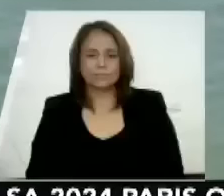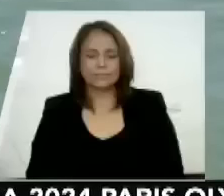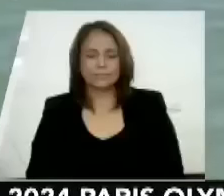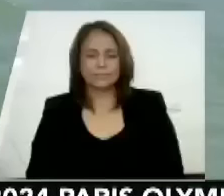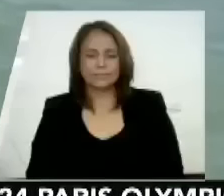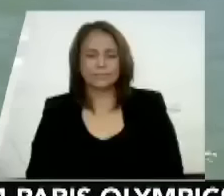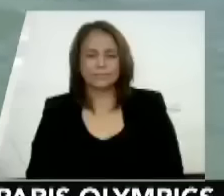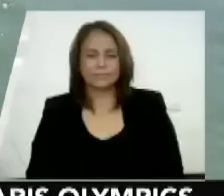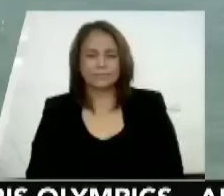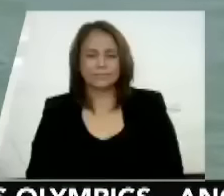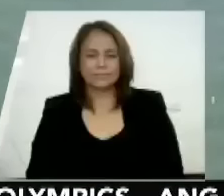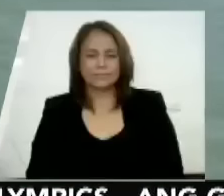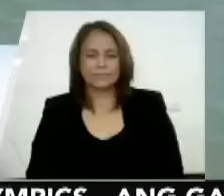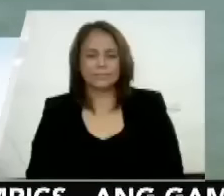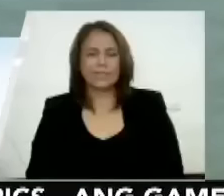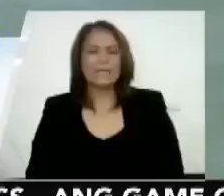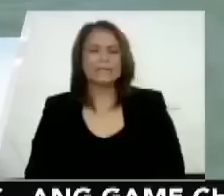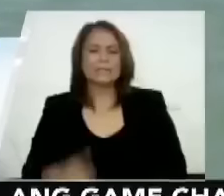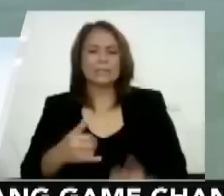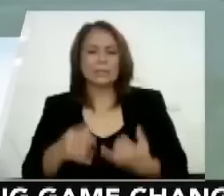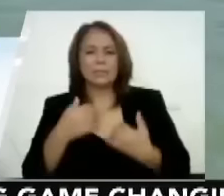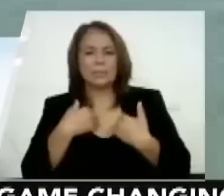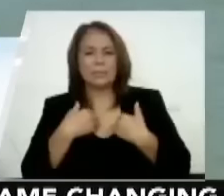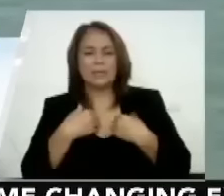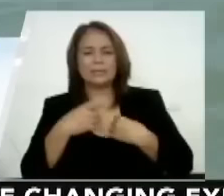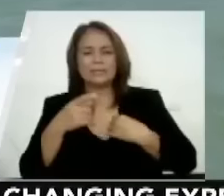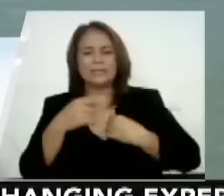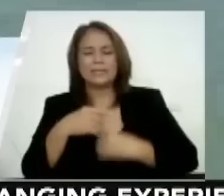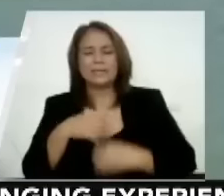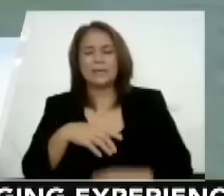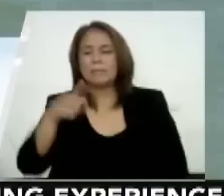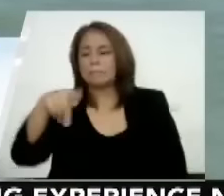Ang muling paglitaw ng lumang bayan ng pantabangan nitong Marso.